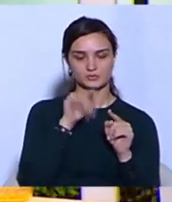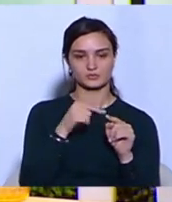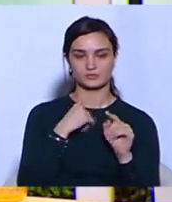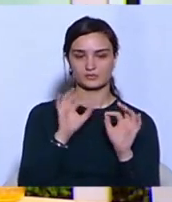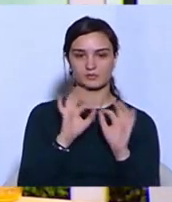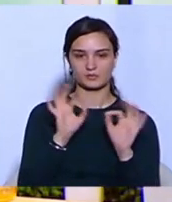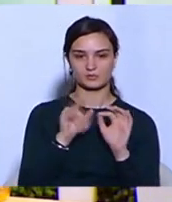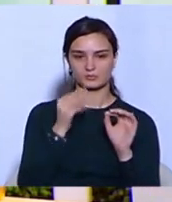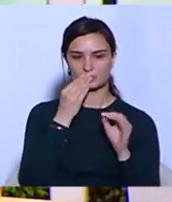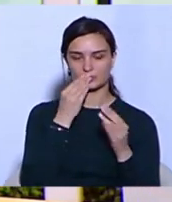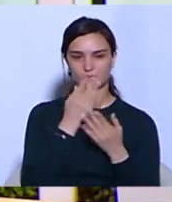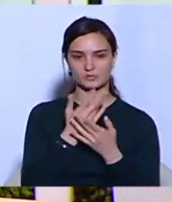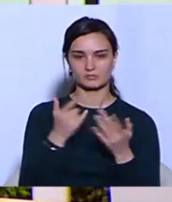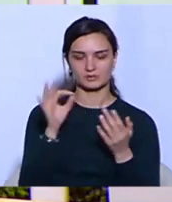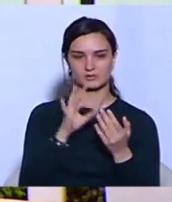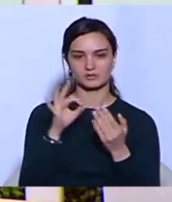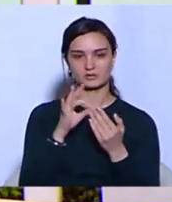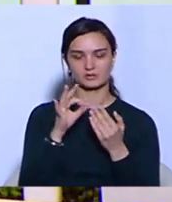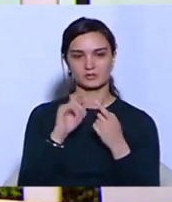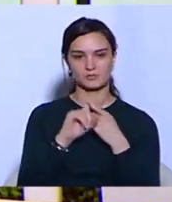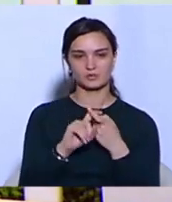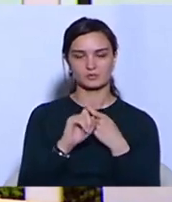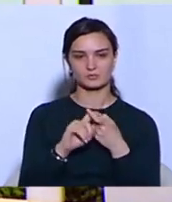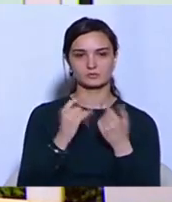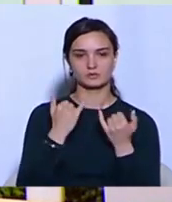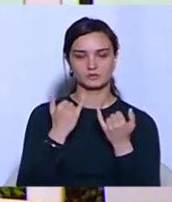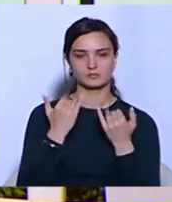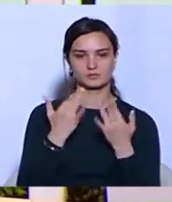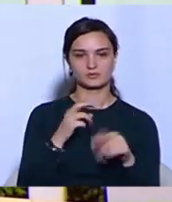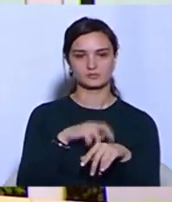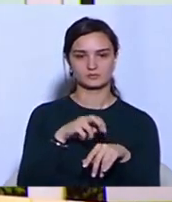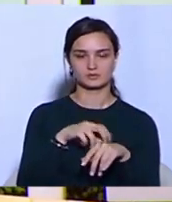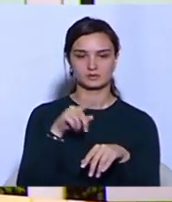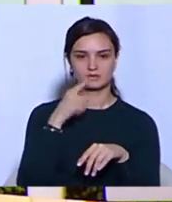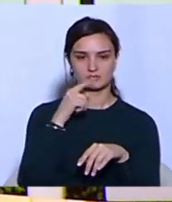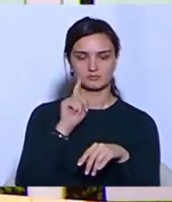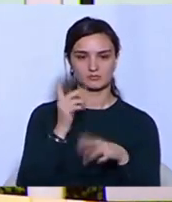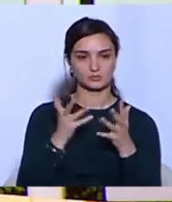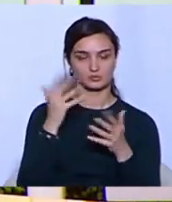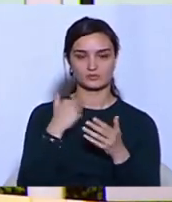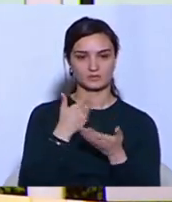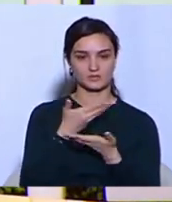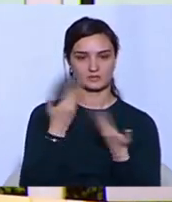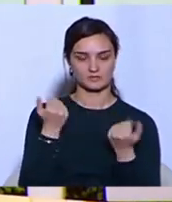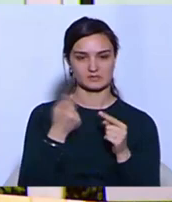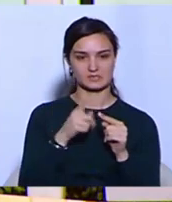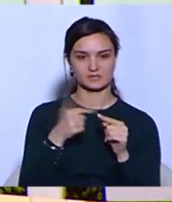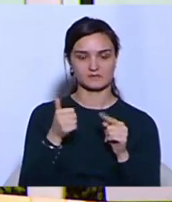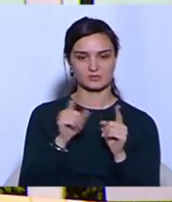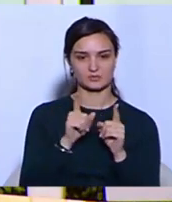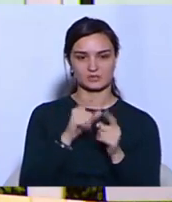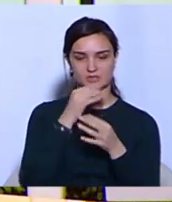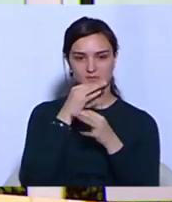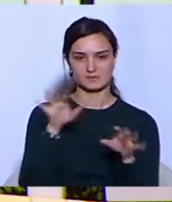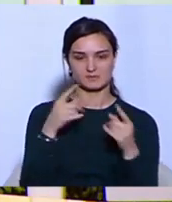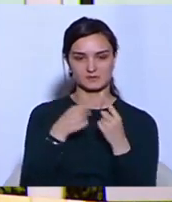ლაპარაკობთ პროდუქტებთან დამოკიდებულებაზე, თანამედროვე მედიცინა ამბობს, რომ თუ ჩვენ არ გვაქვს, ისევე როგორც ნებისმიერი